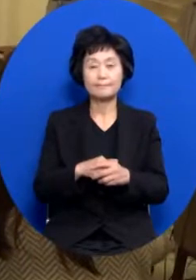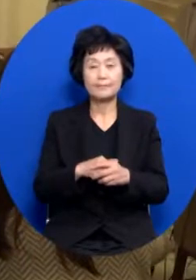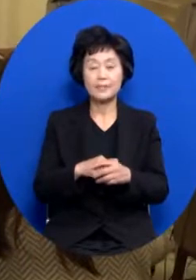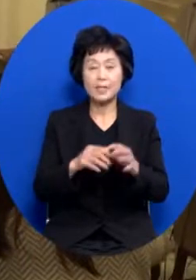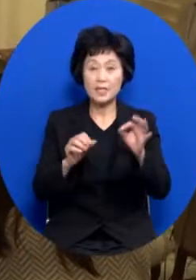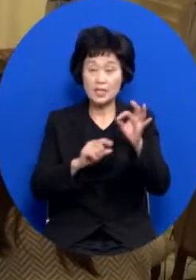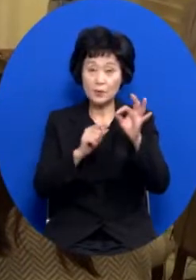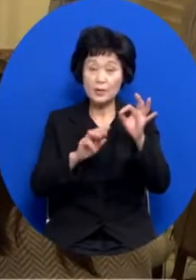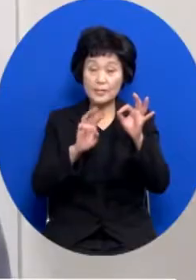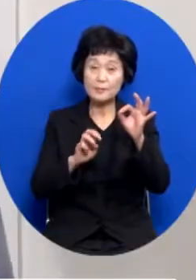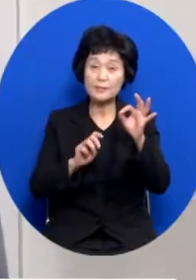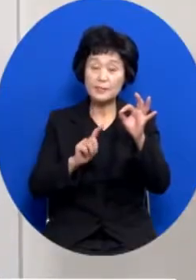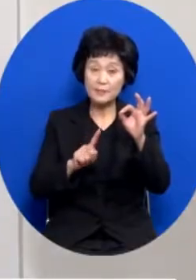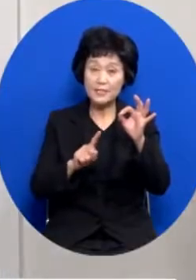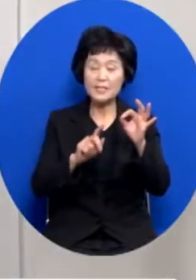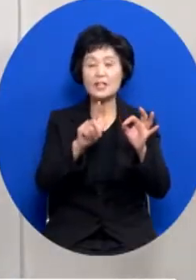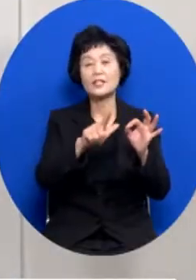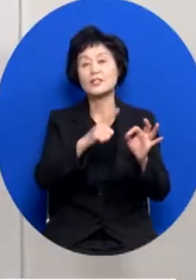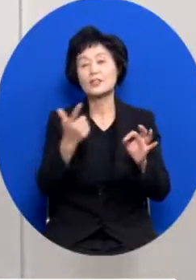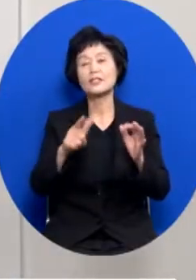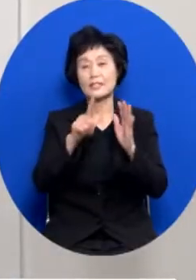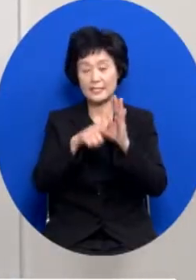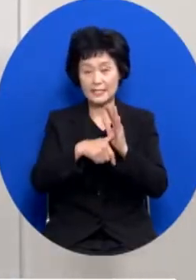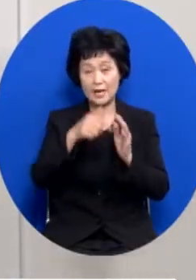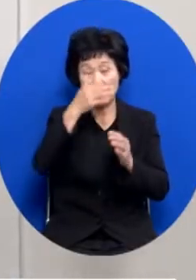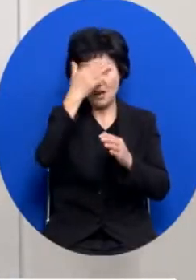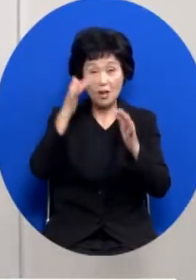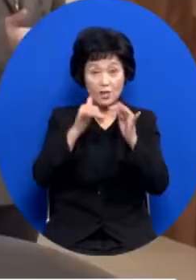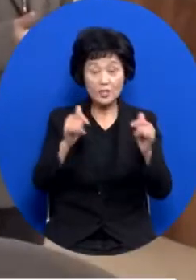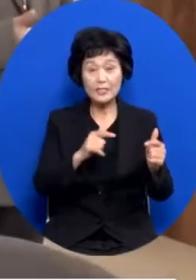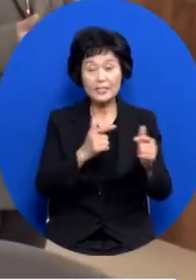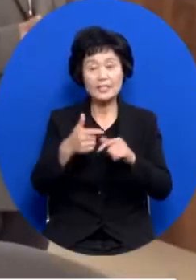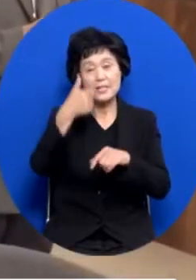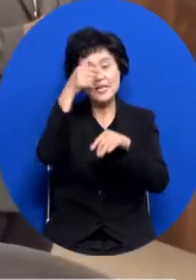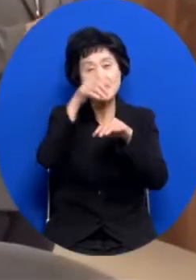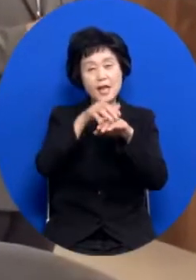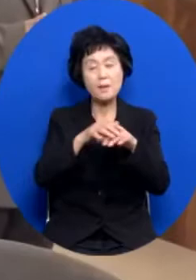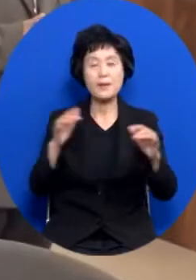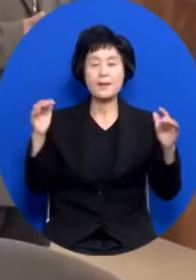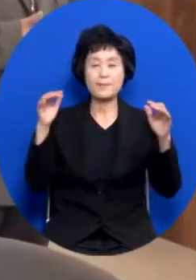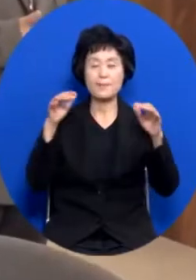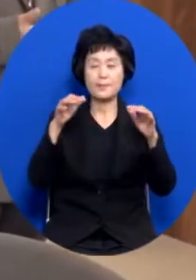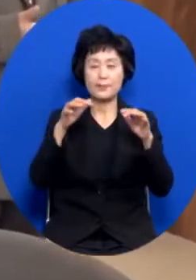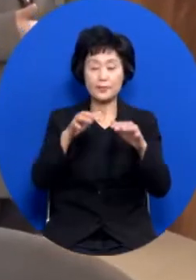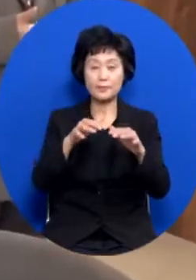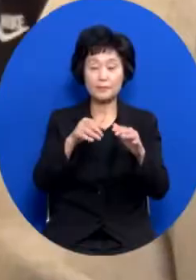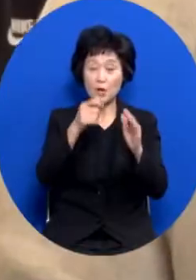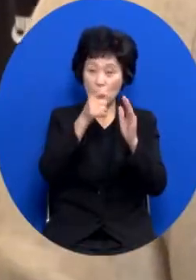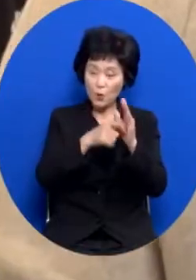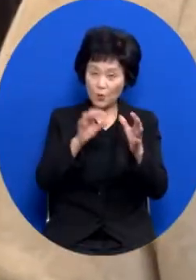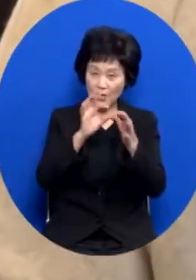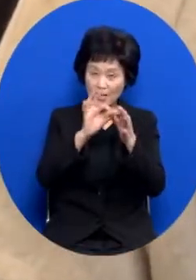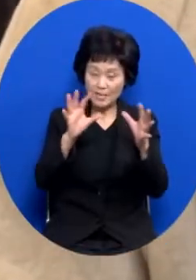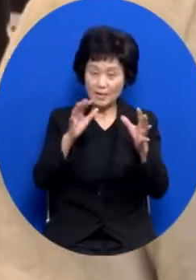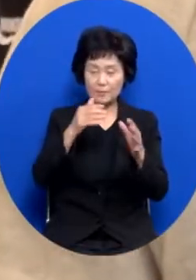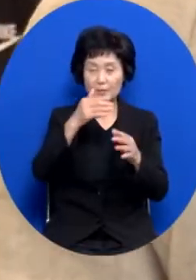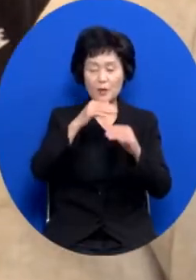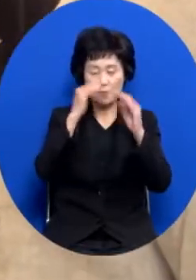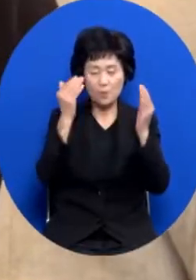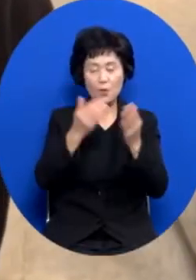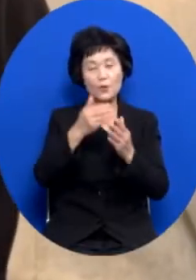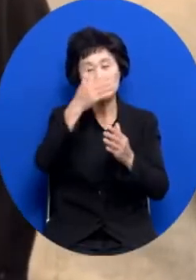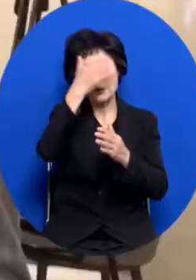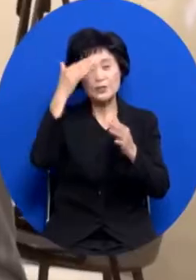10월 31일 늦은 저녁 시간, 청년들이 예배의 자리에 모였습니다. 교파 구분 없이 청년 모두 한 마음